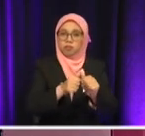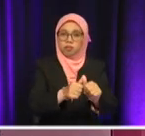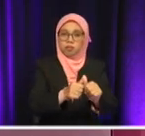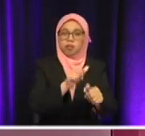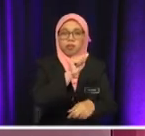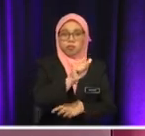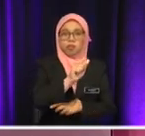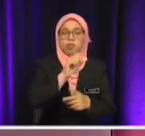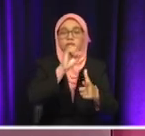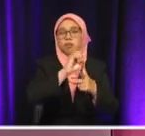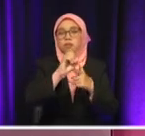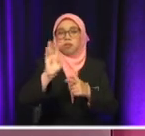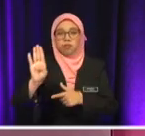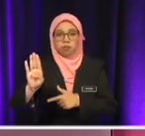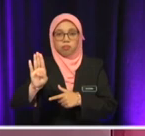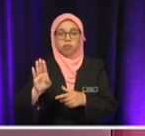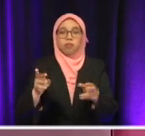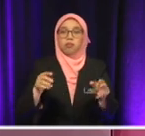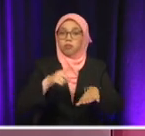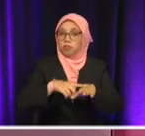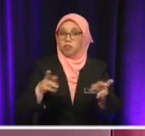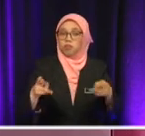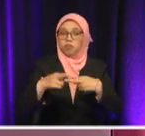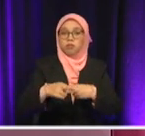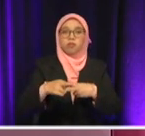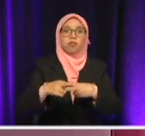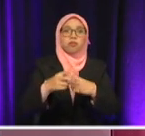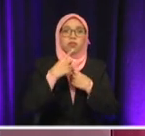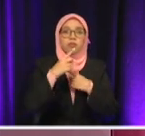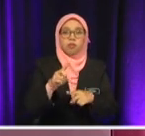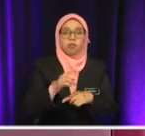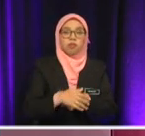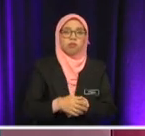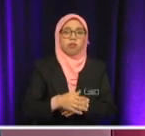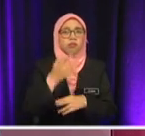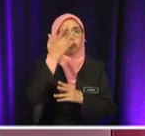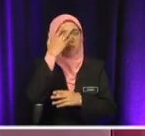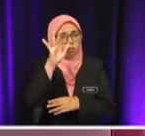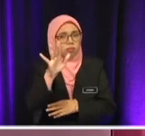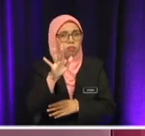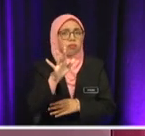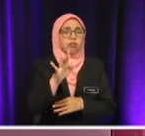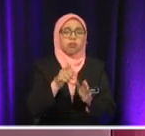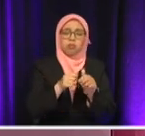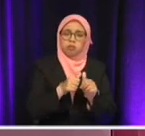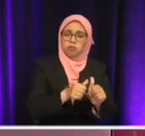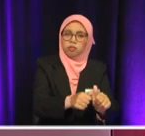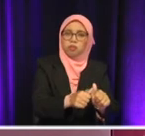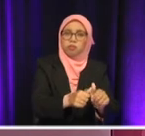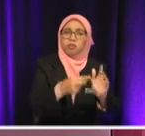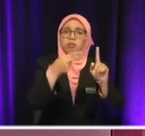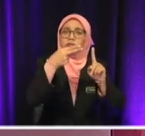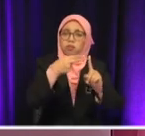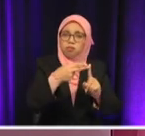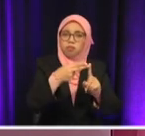jawapan. Okey, kat situ ada kemahiran meniru grafik. Oh, dah pandai tiru grafik, dah pandai tiru huruf, dah pandai tiru simbol.